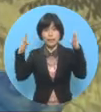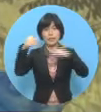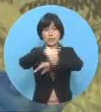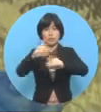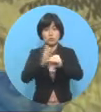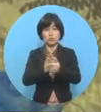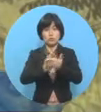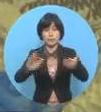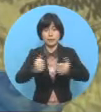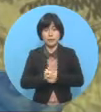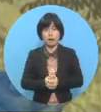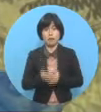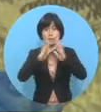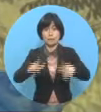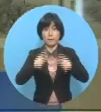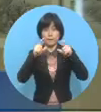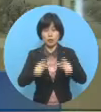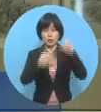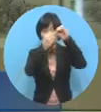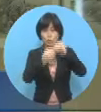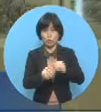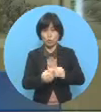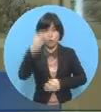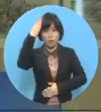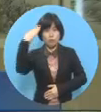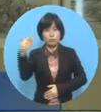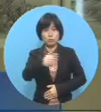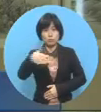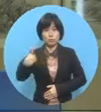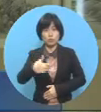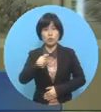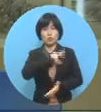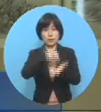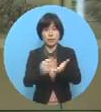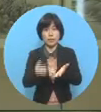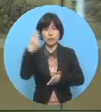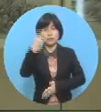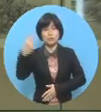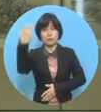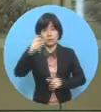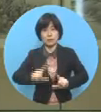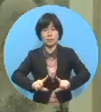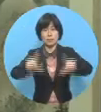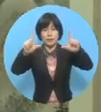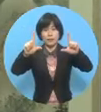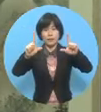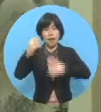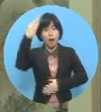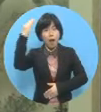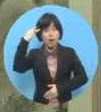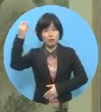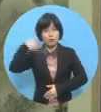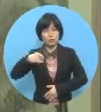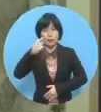계획하고 있습니다. 우리 지역이 본향이라 할 수 있는 전통 수묵화를 주제로